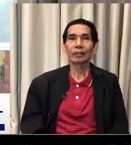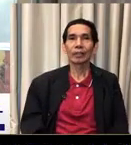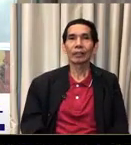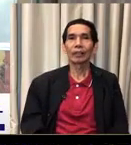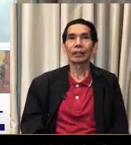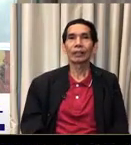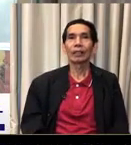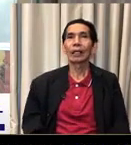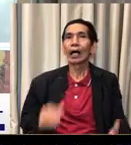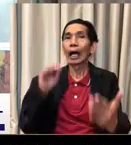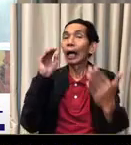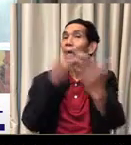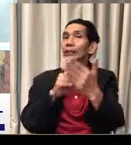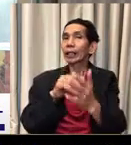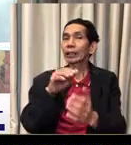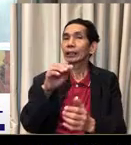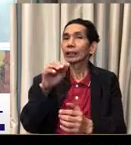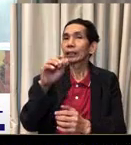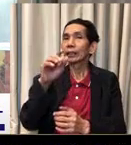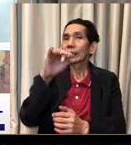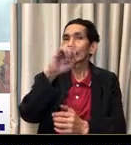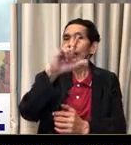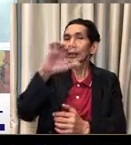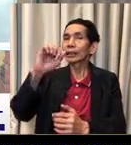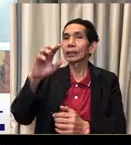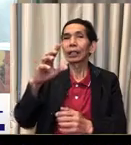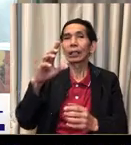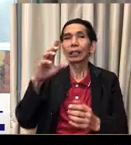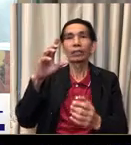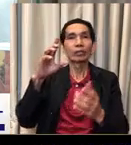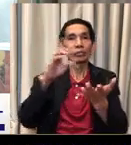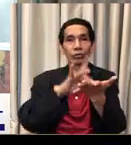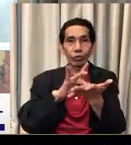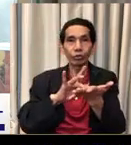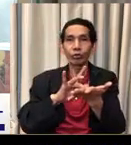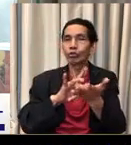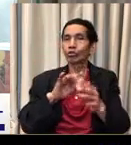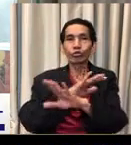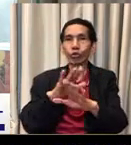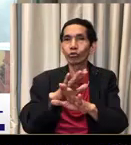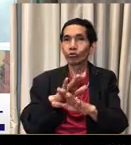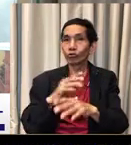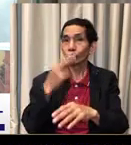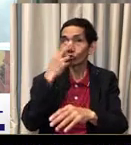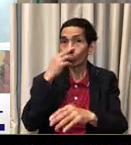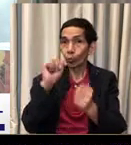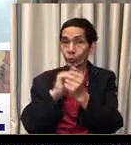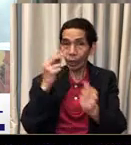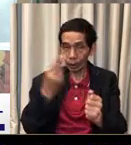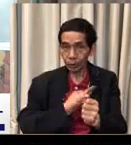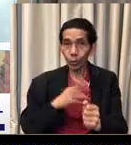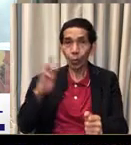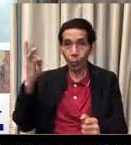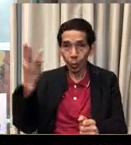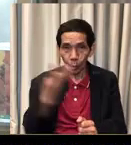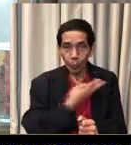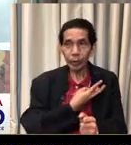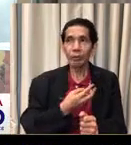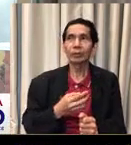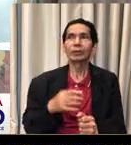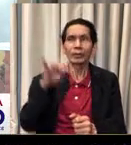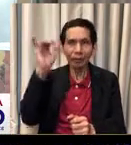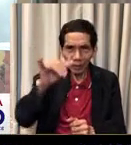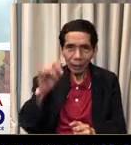Oh, anti-illegal drugs. Ha? Oh, kaya huwag kayong bibiro-biro sa amin, ha? Oh, kami, mukha